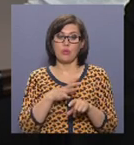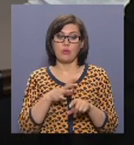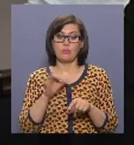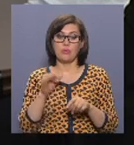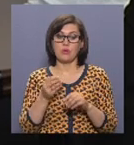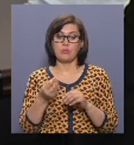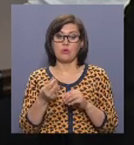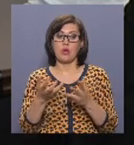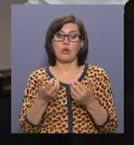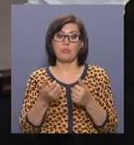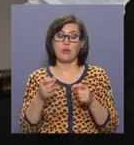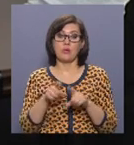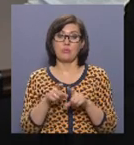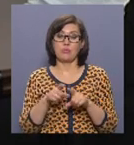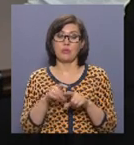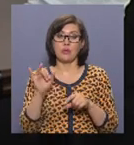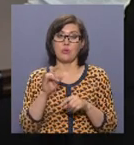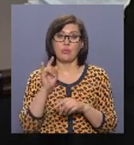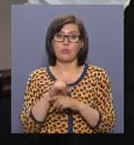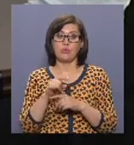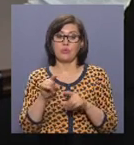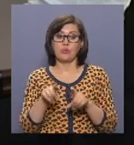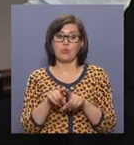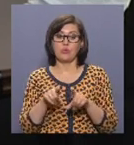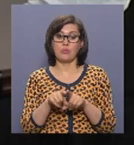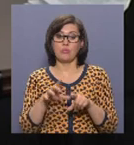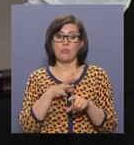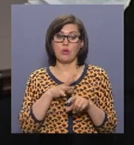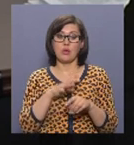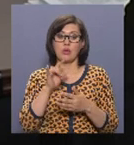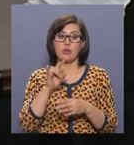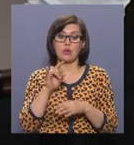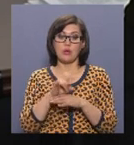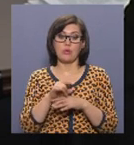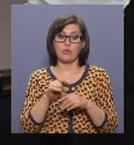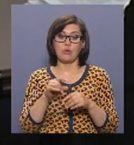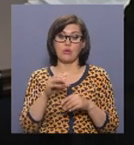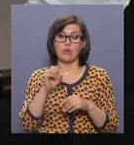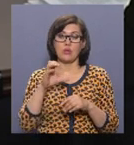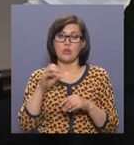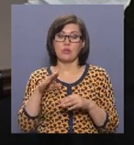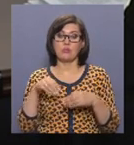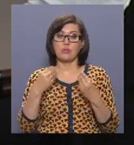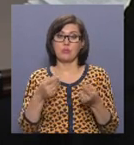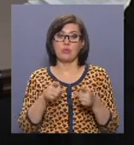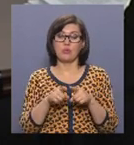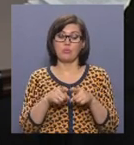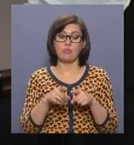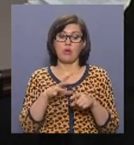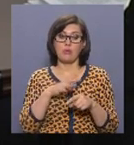солардың ақшасын алып, өтірік бір жалған тест береміз деп, сонда